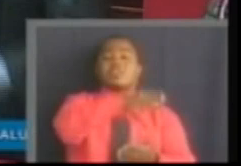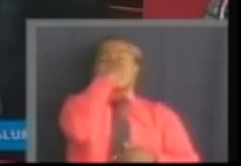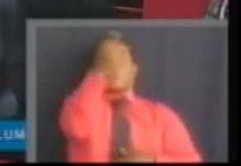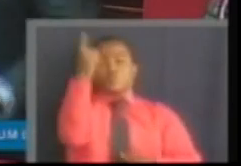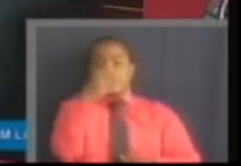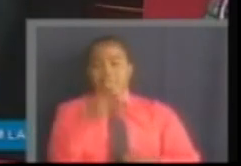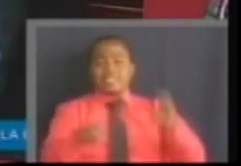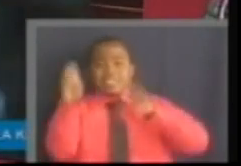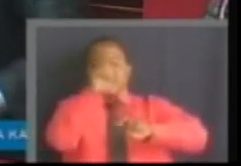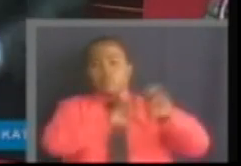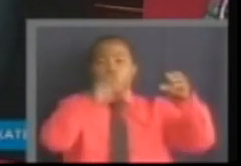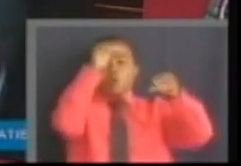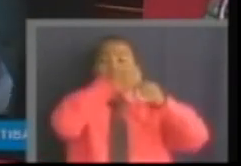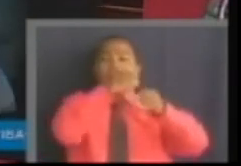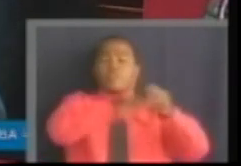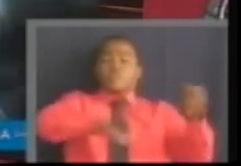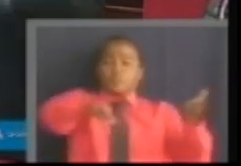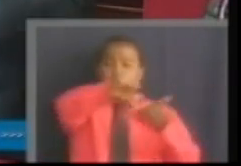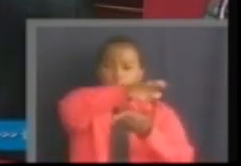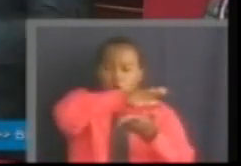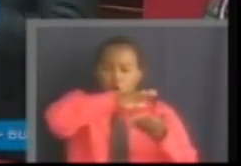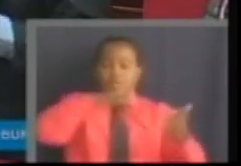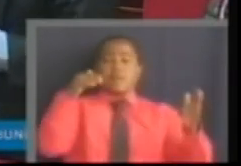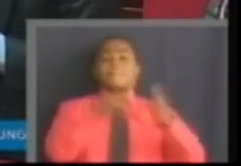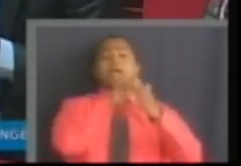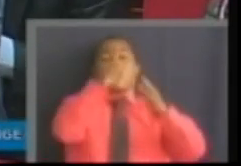kwa wajumbe wote wali, hata ambao hawapo.